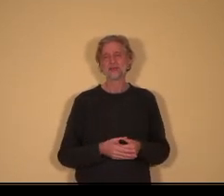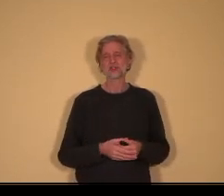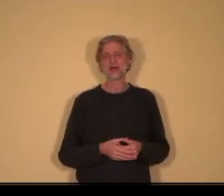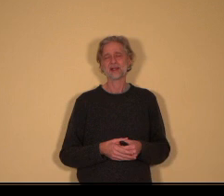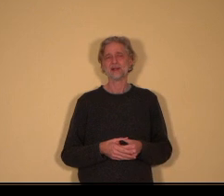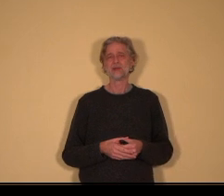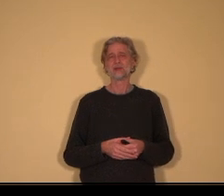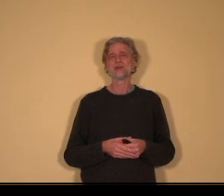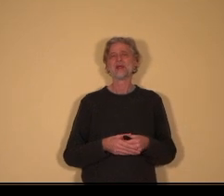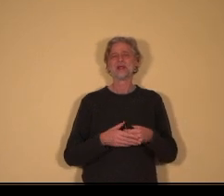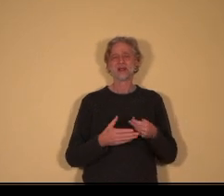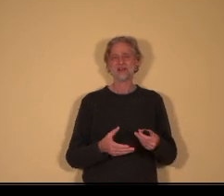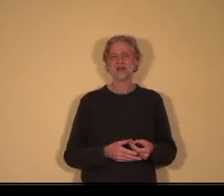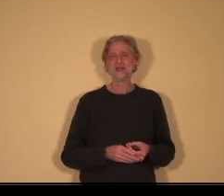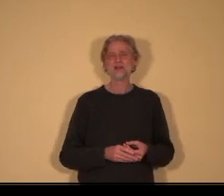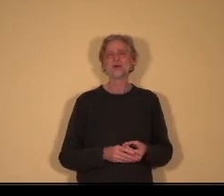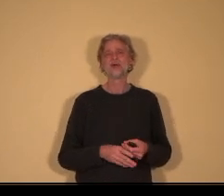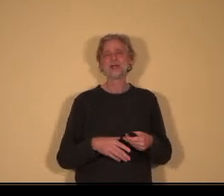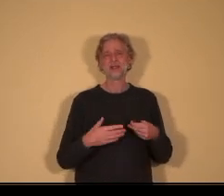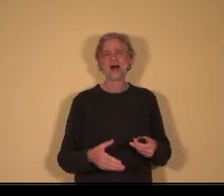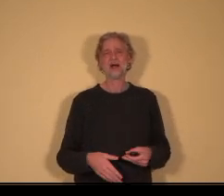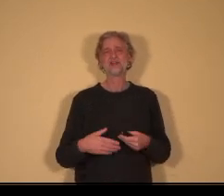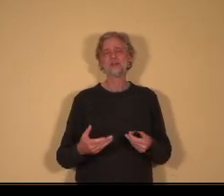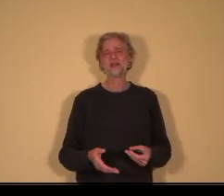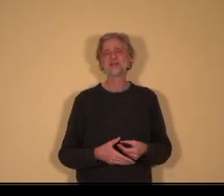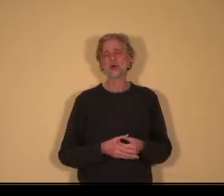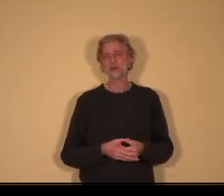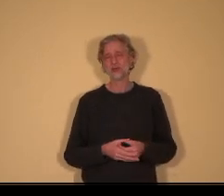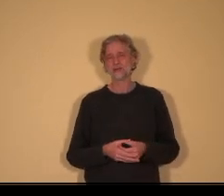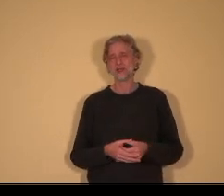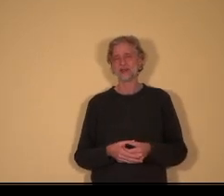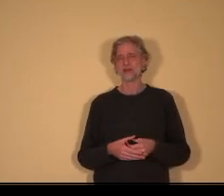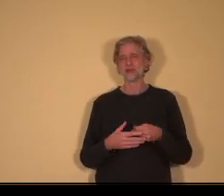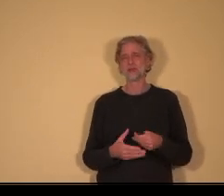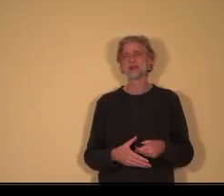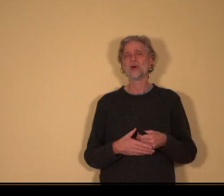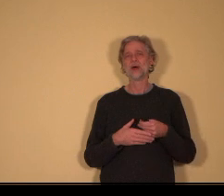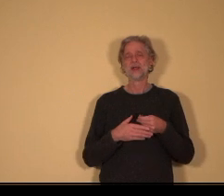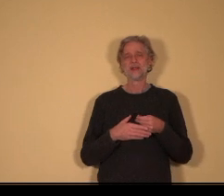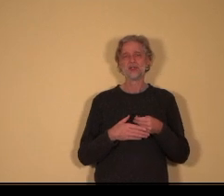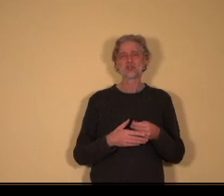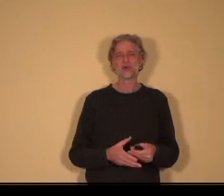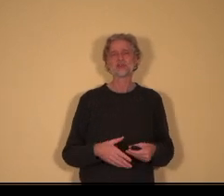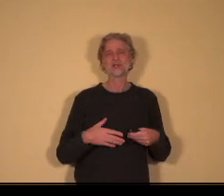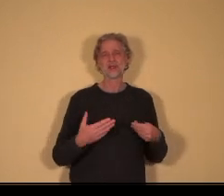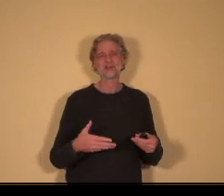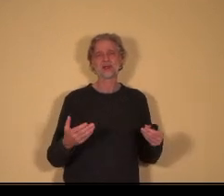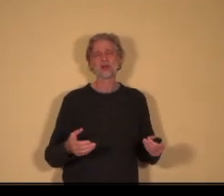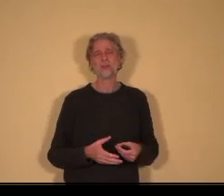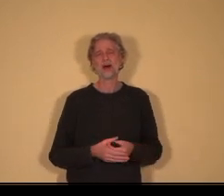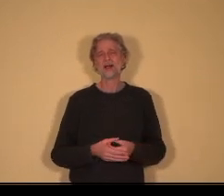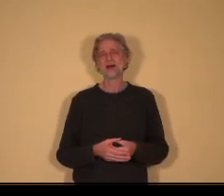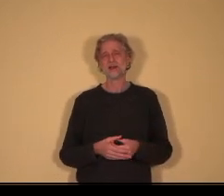selbst verstärken und dass El Niño Jahre zumindest häufiger werden und somit auch die Chance, dass